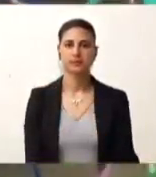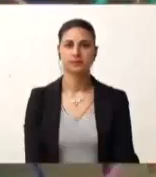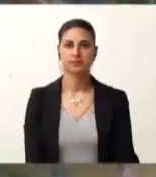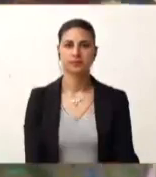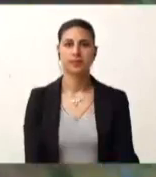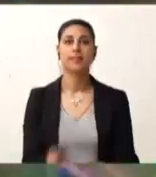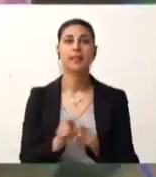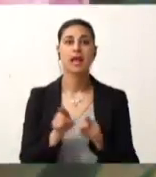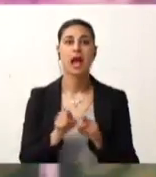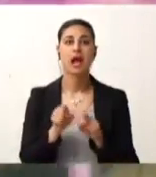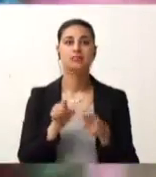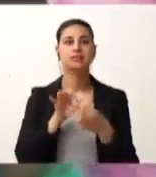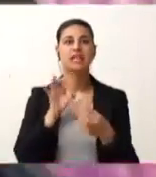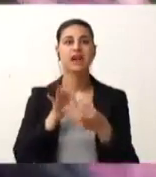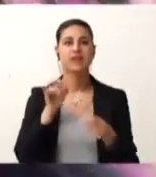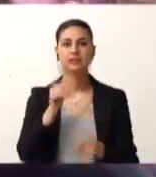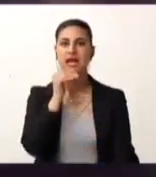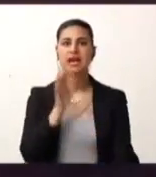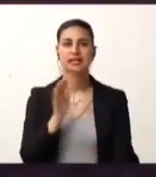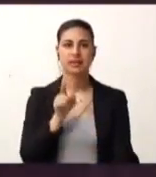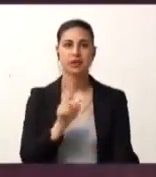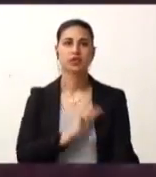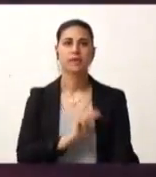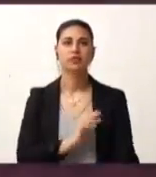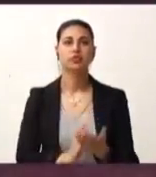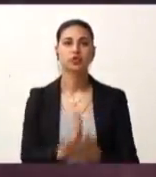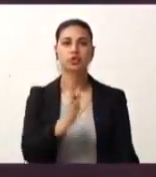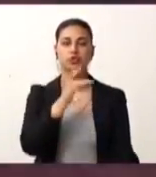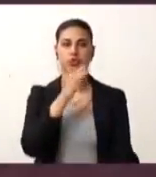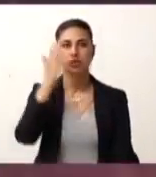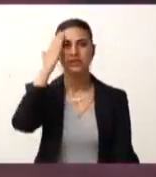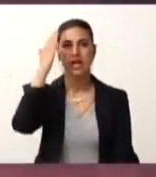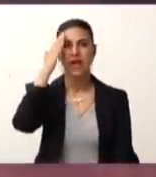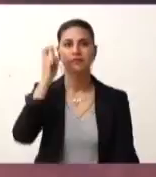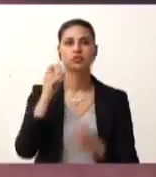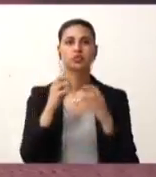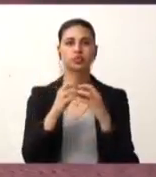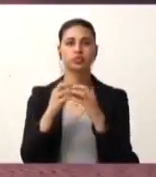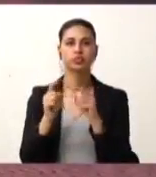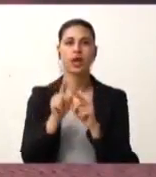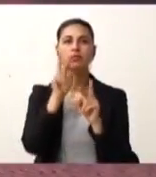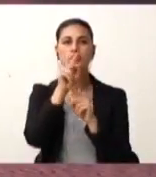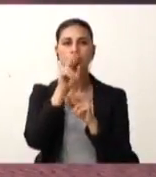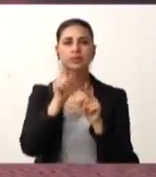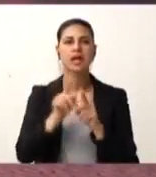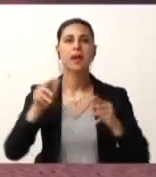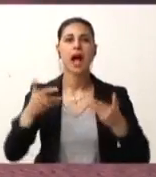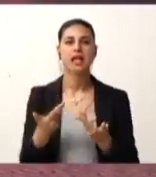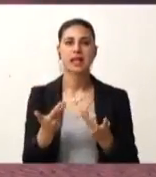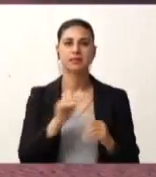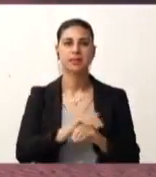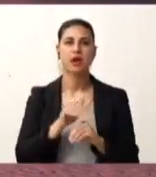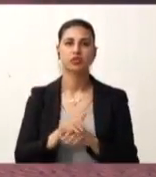ამ ტიპის ლიმფური ძარღვების არასაკმარისად ფუნქციონირებისას თავის ტვინის უჯრედები ტოქსინების და ანთებითი